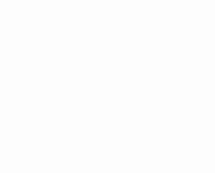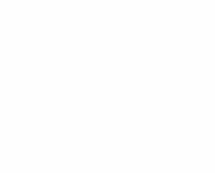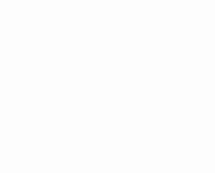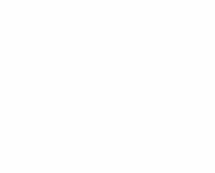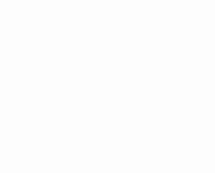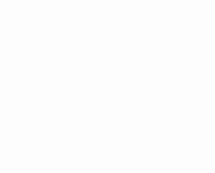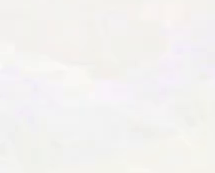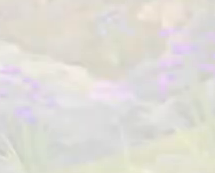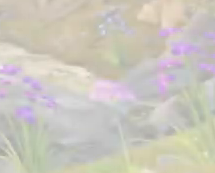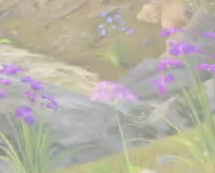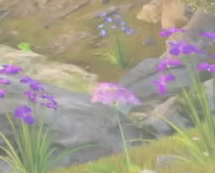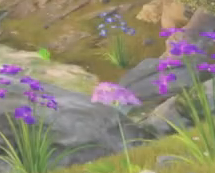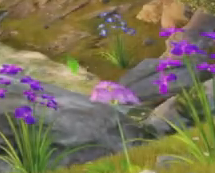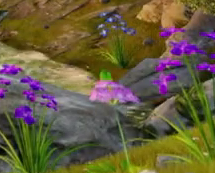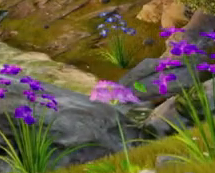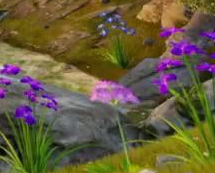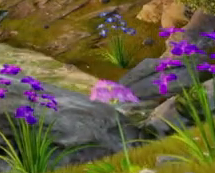TV KPM.